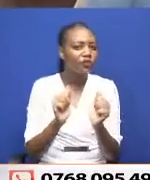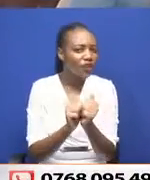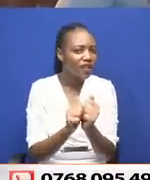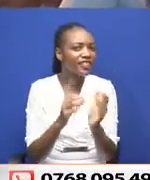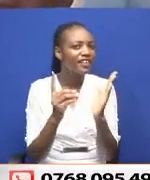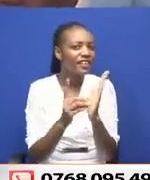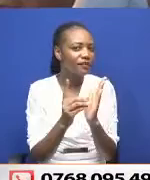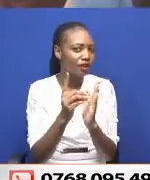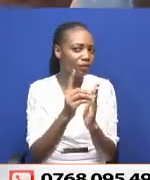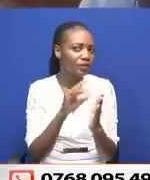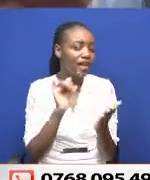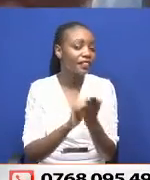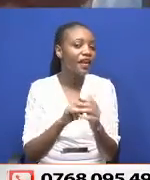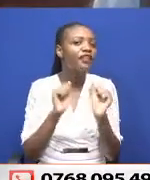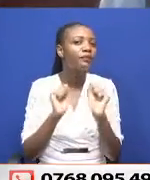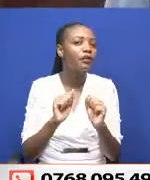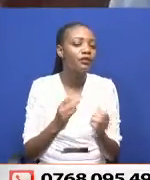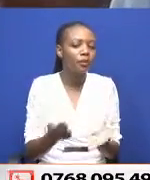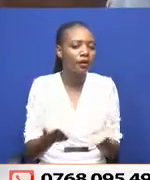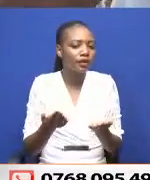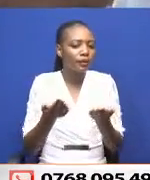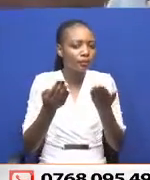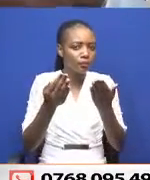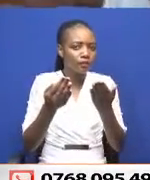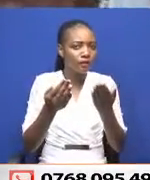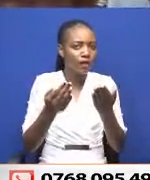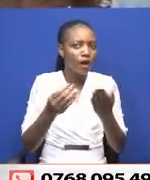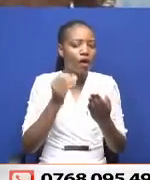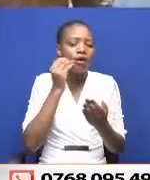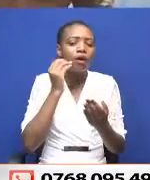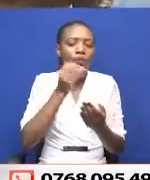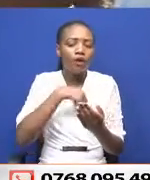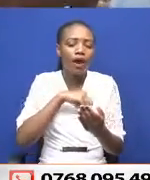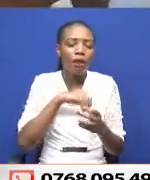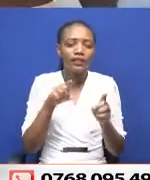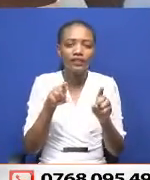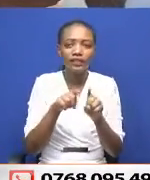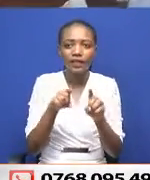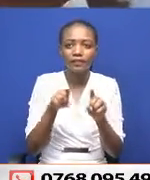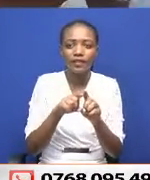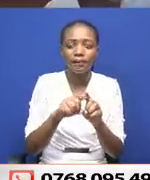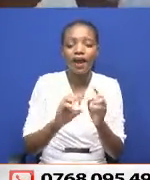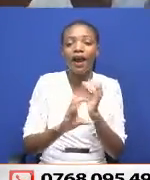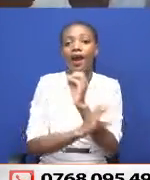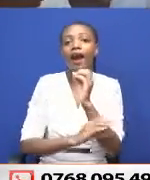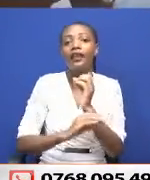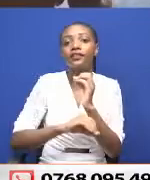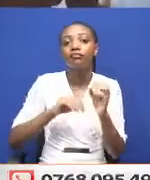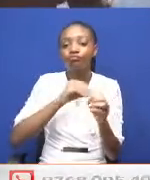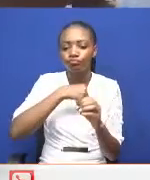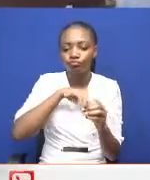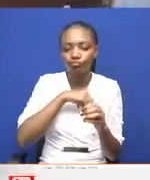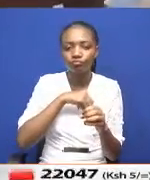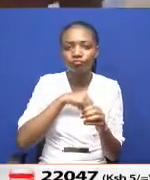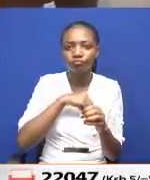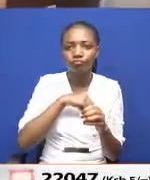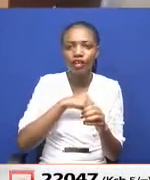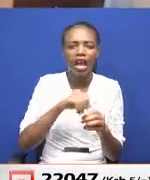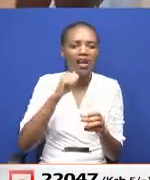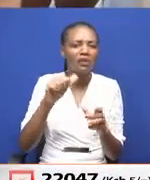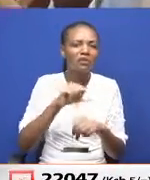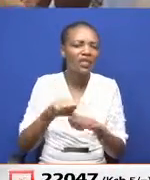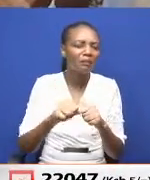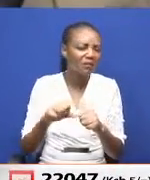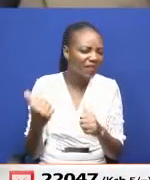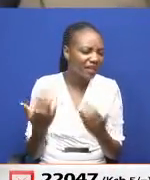ambaye itapeleka maeneo bunge yetu mbele, maendeleo ambaye itapeleka taifa yetu mbele, si kwa